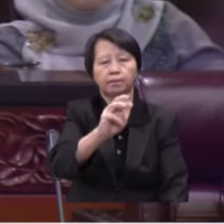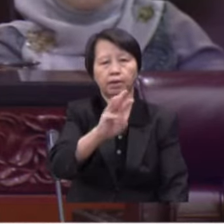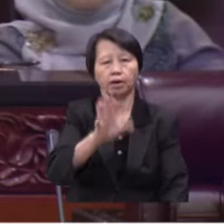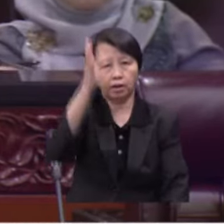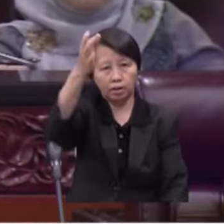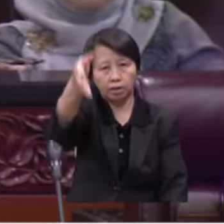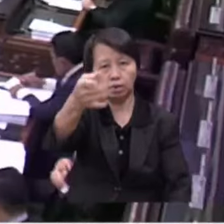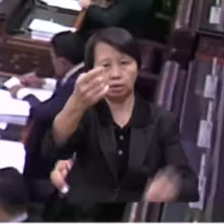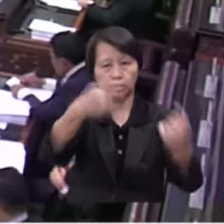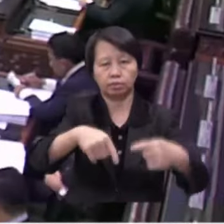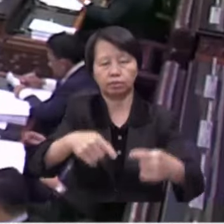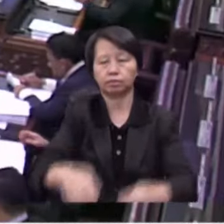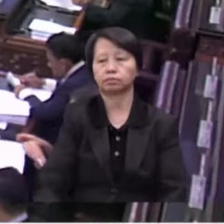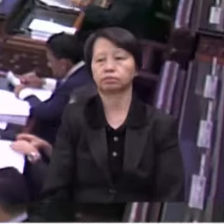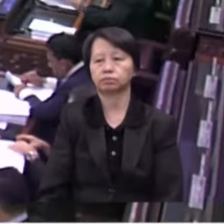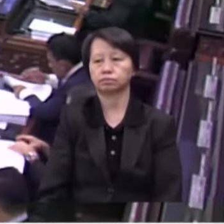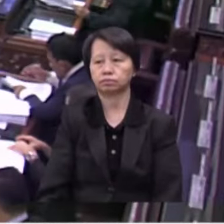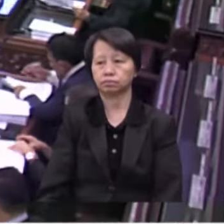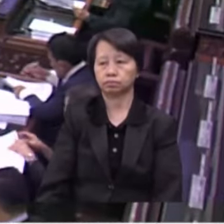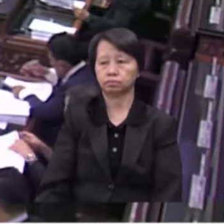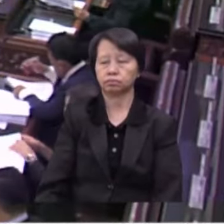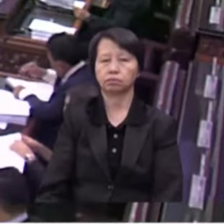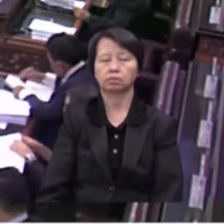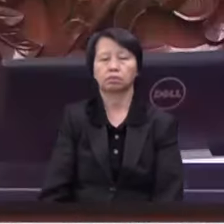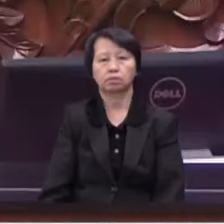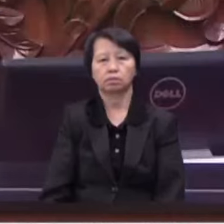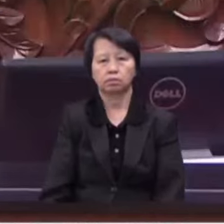akan datang Nah teman-teman nah